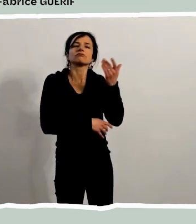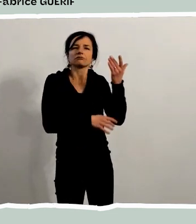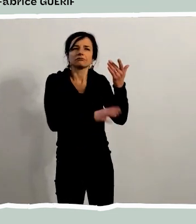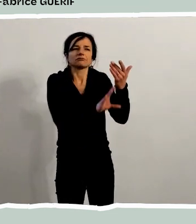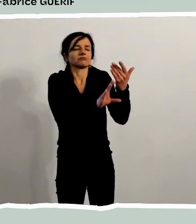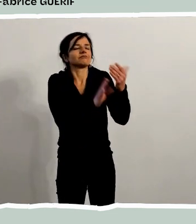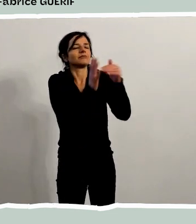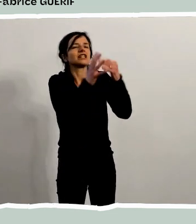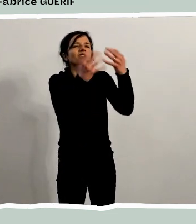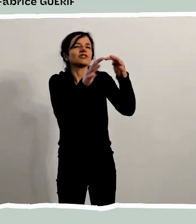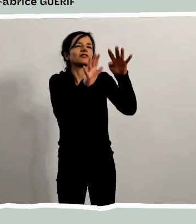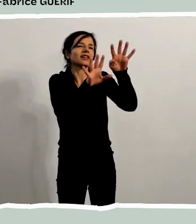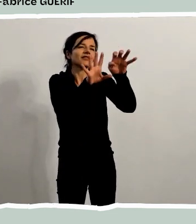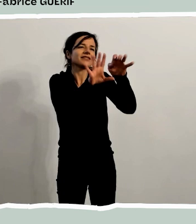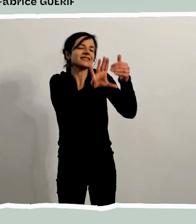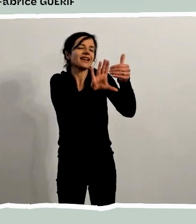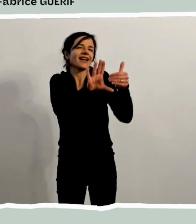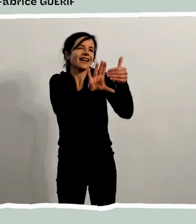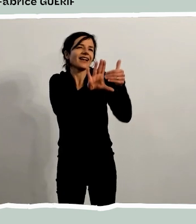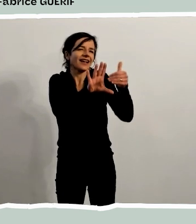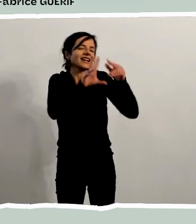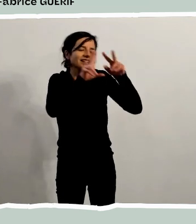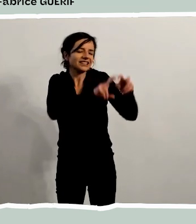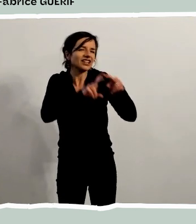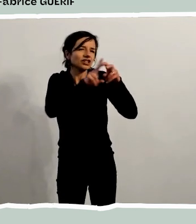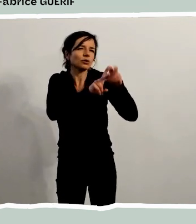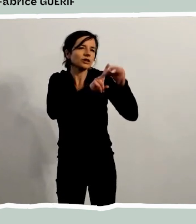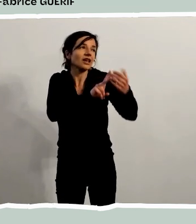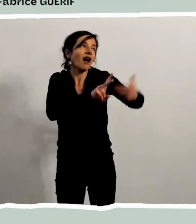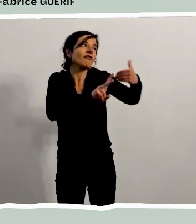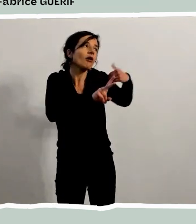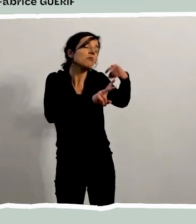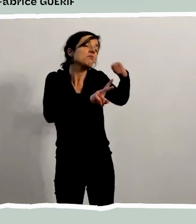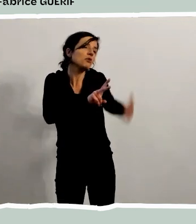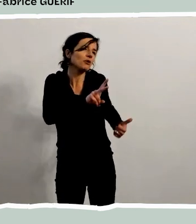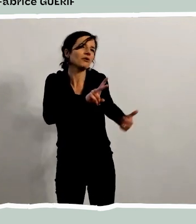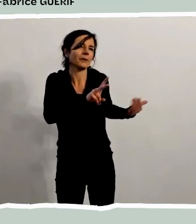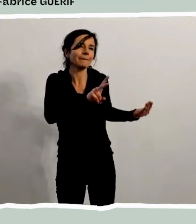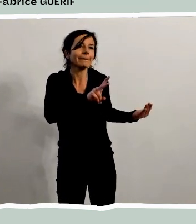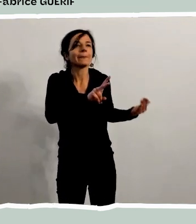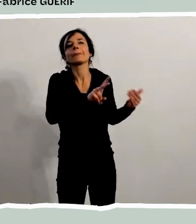dernières années que dans les premières. Cet article avait fait l'objet d'un certain nombre de